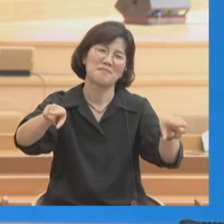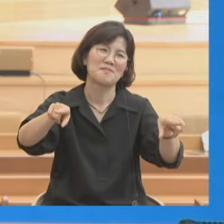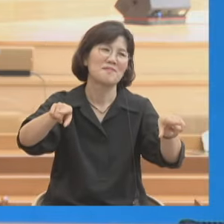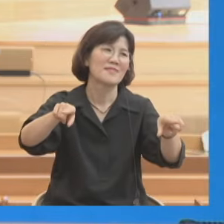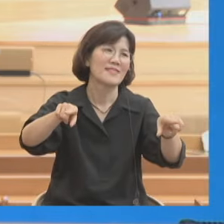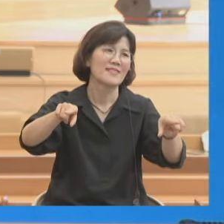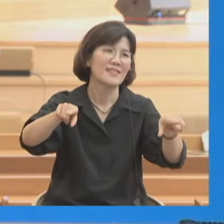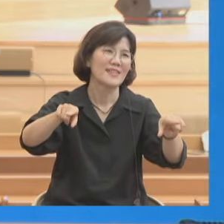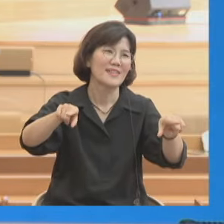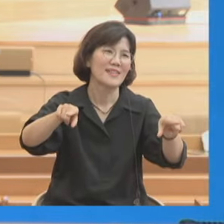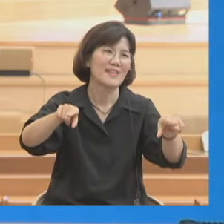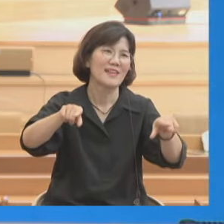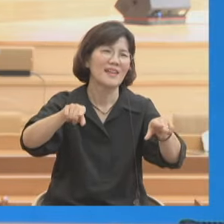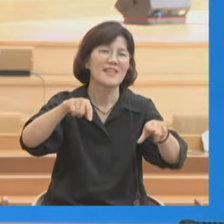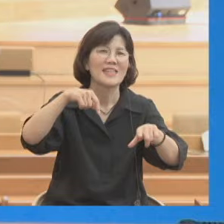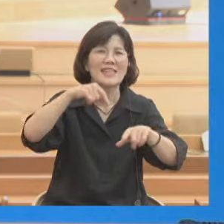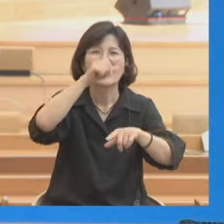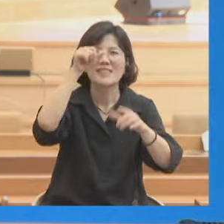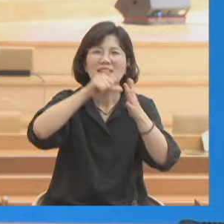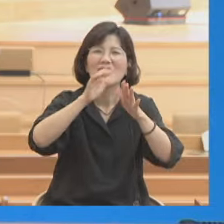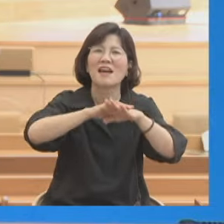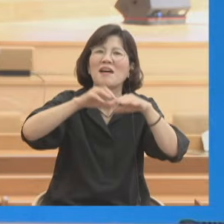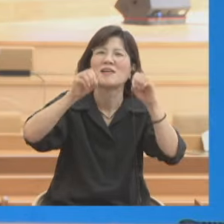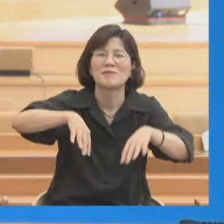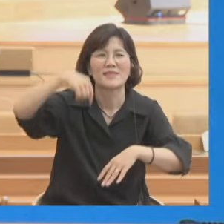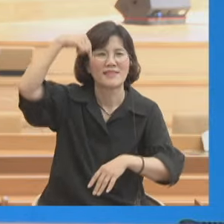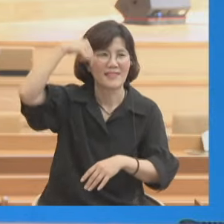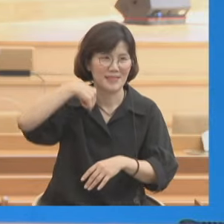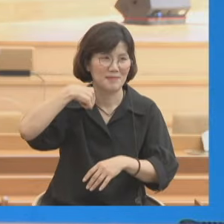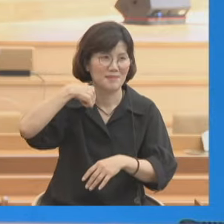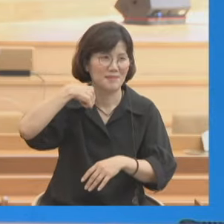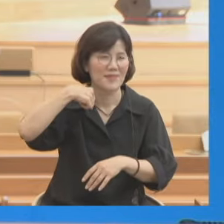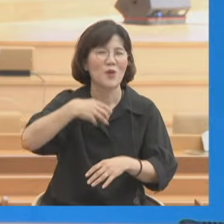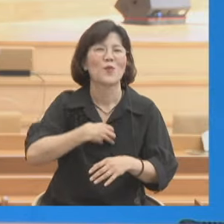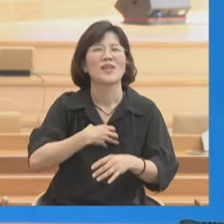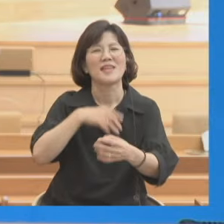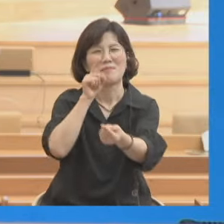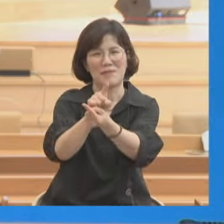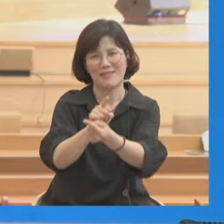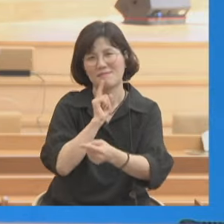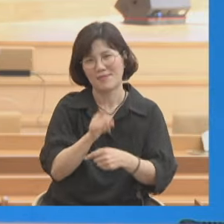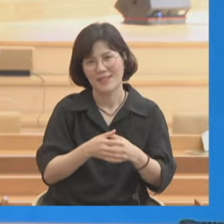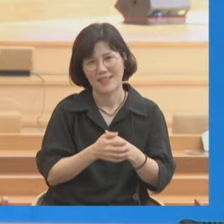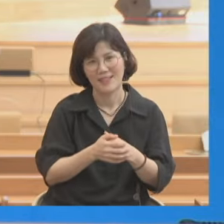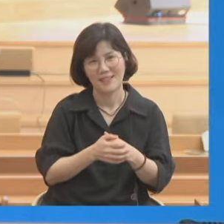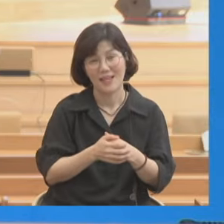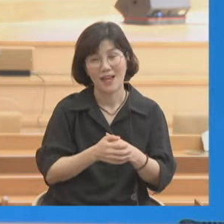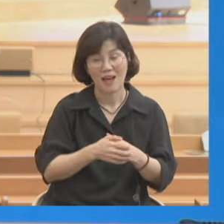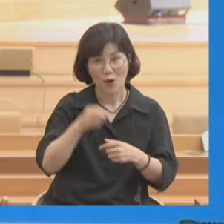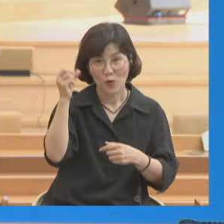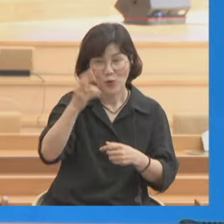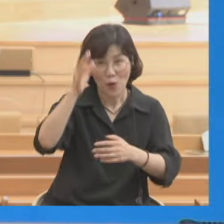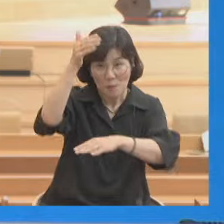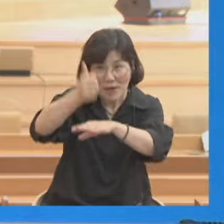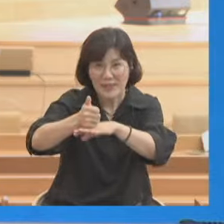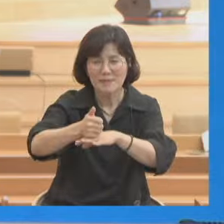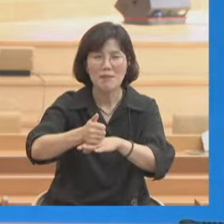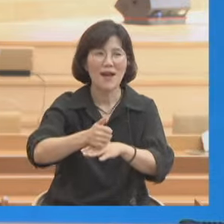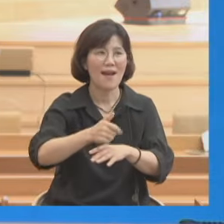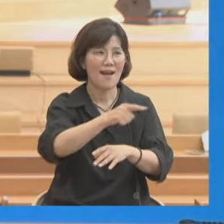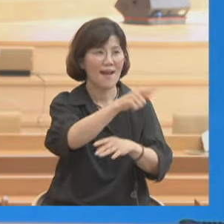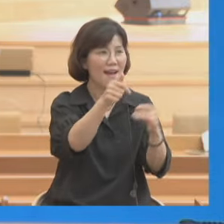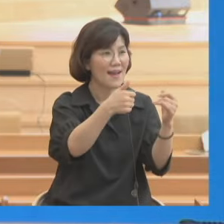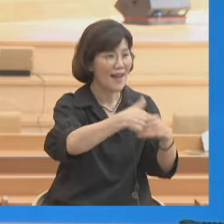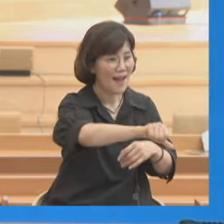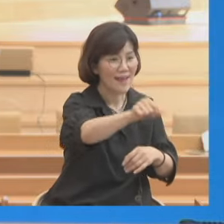인생의 허물을 거기에서 느껴. 위기가 찾아온 거죠. 더군다나 성장한 자녀들이 집을 떠나게 되는 그